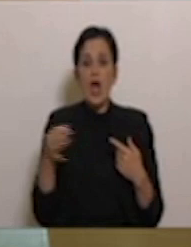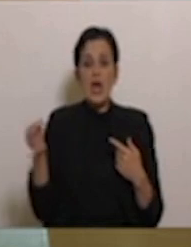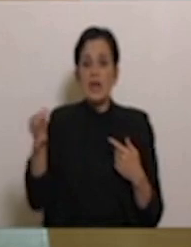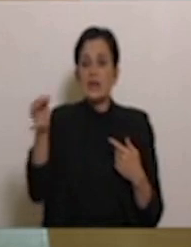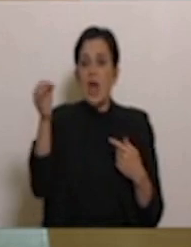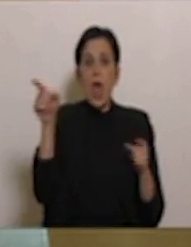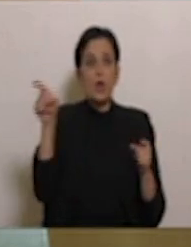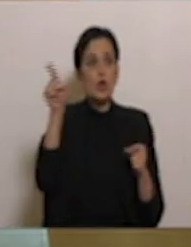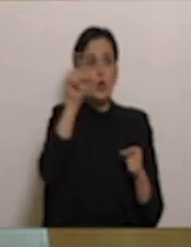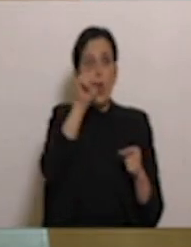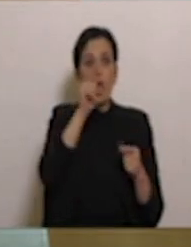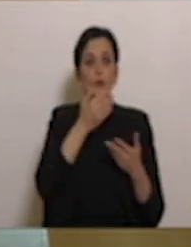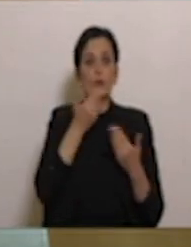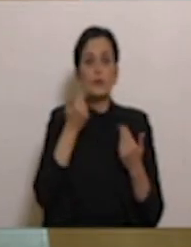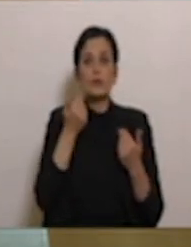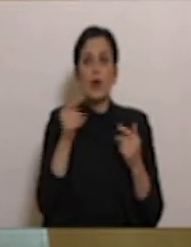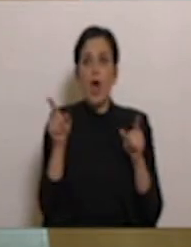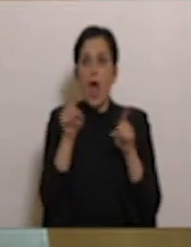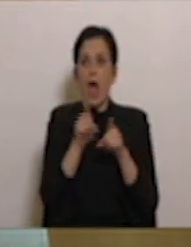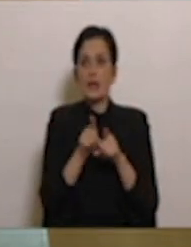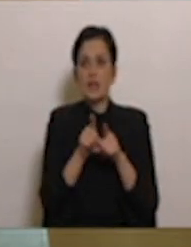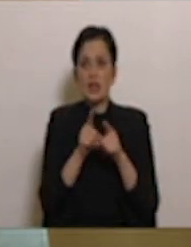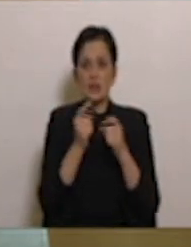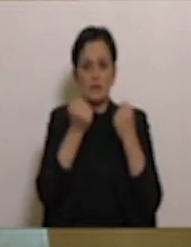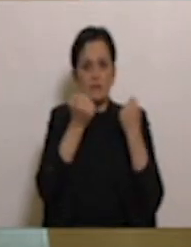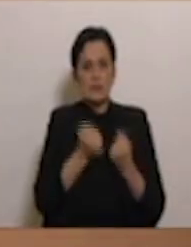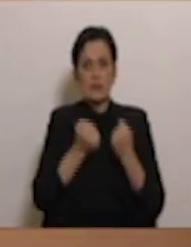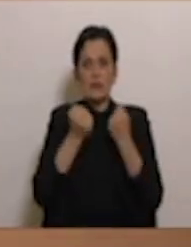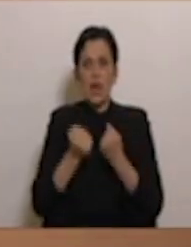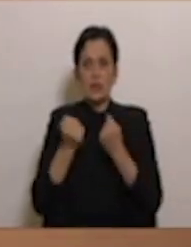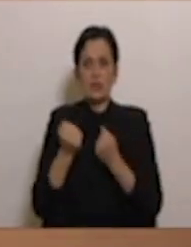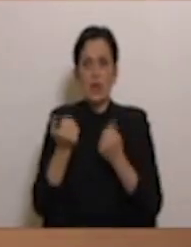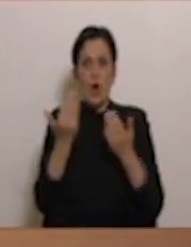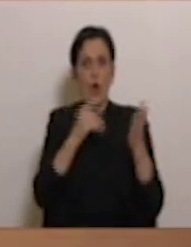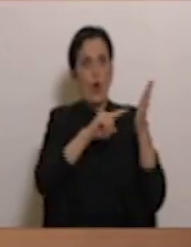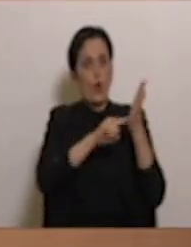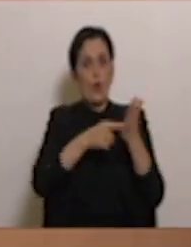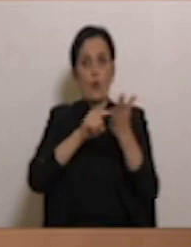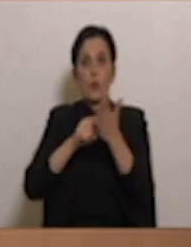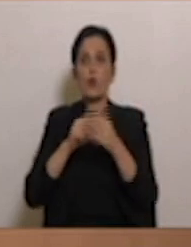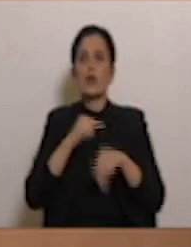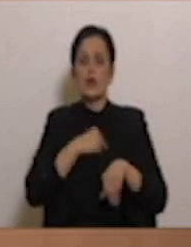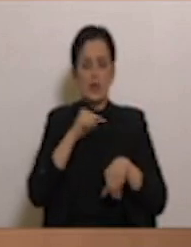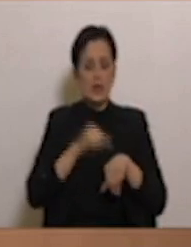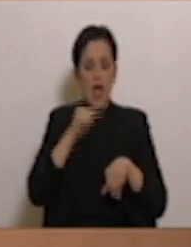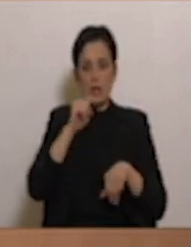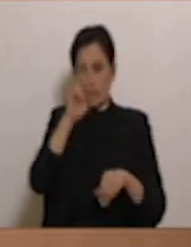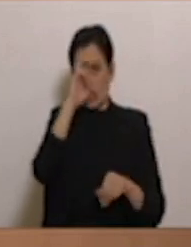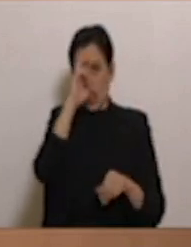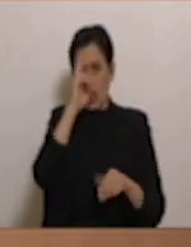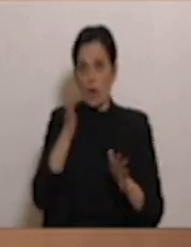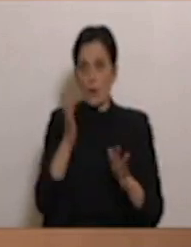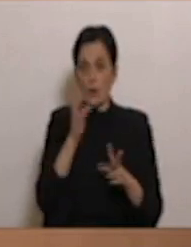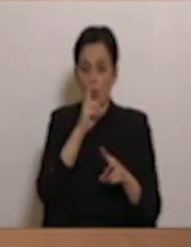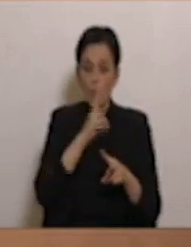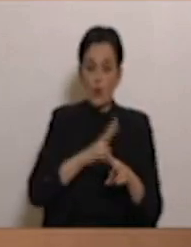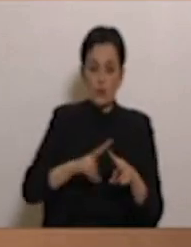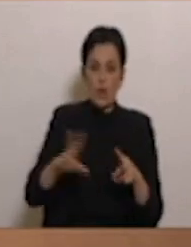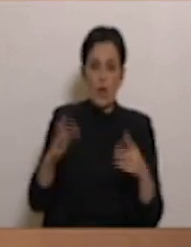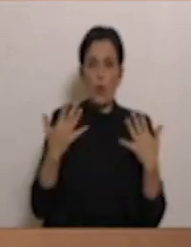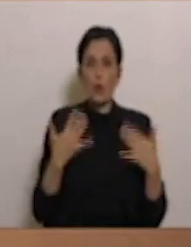sadats არ არსებობს ესე დაძაბულობის კერა და განცდა იქნება, რომ ხელისუფლება კარგავს ან დაკარგა